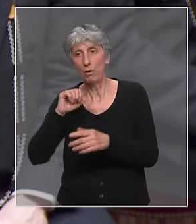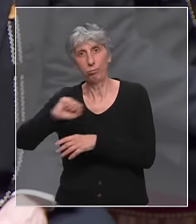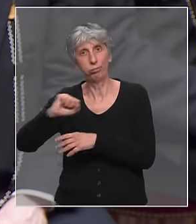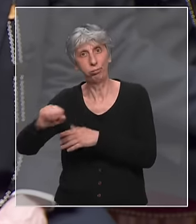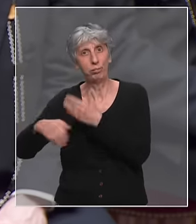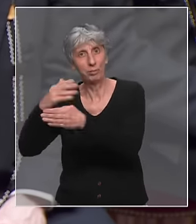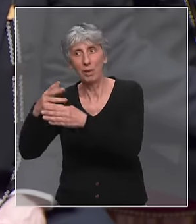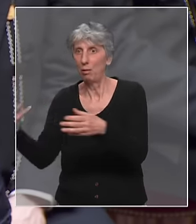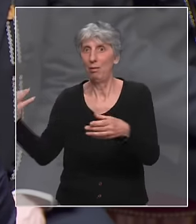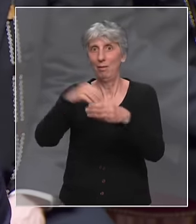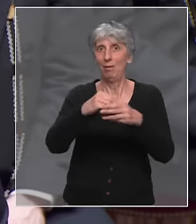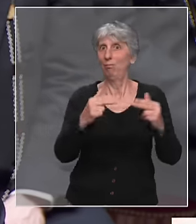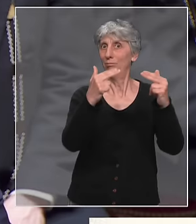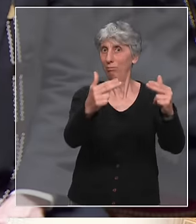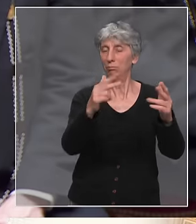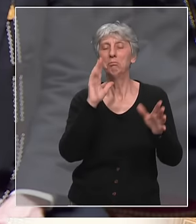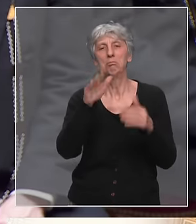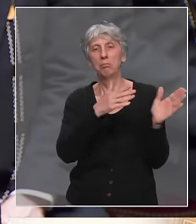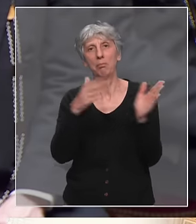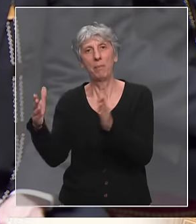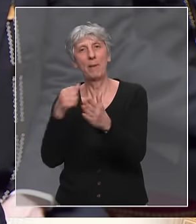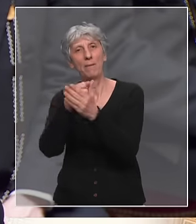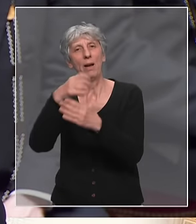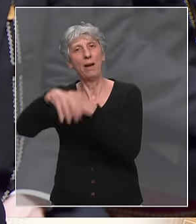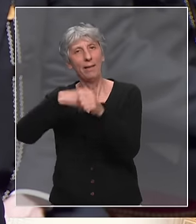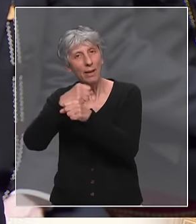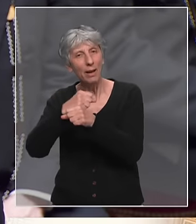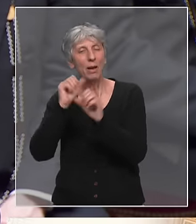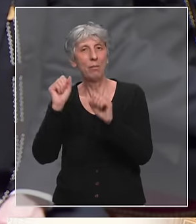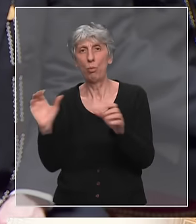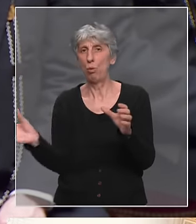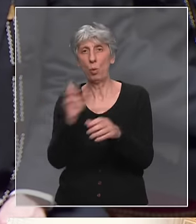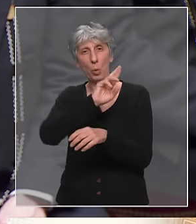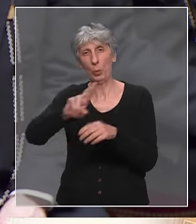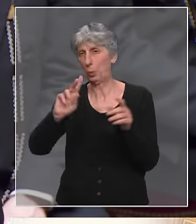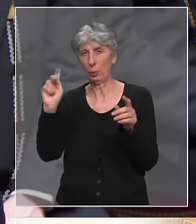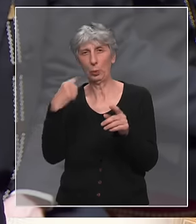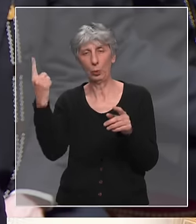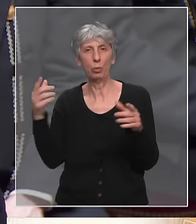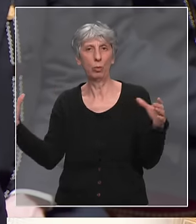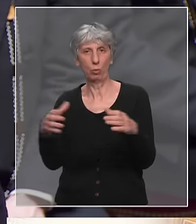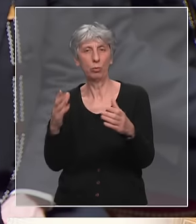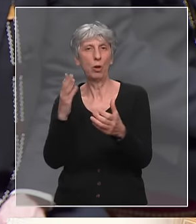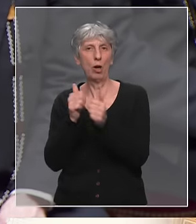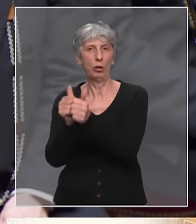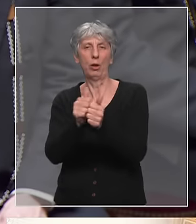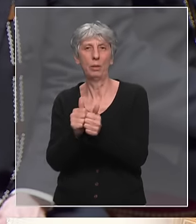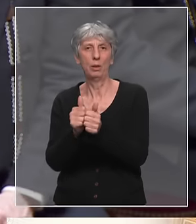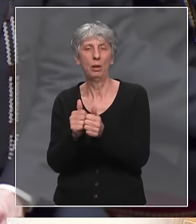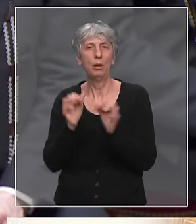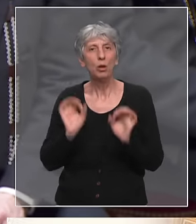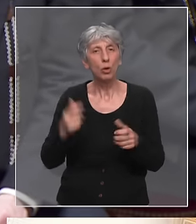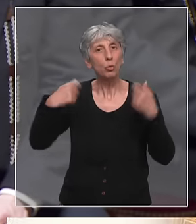c'est qu'ils progressent. Et enfin, qu'à la fin de l'année, on peut aussi mettre en place les groupes en classe entière. Donc cette souplesse que vous appelez de vos voeux, elle a été